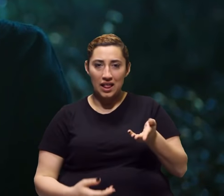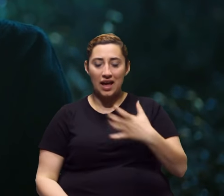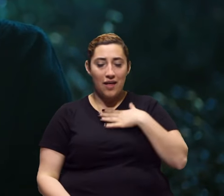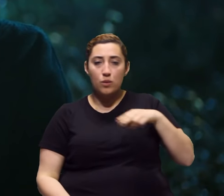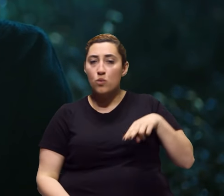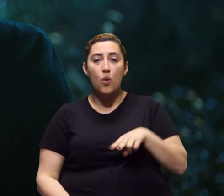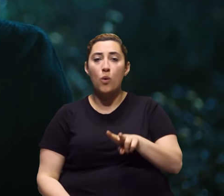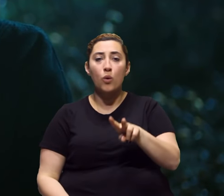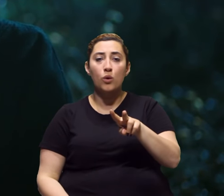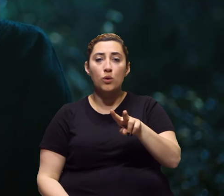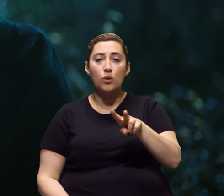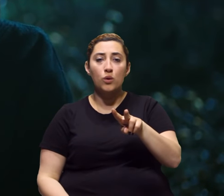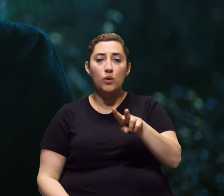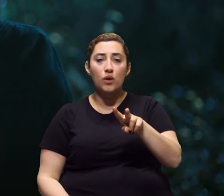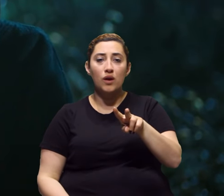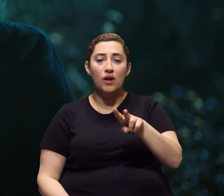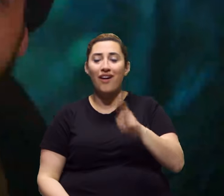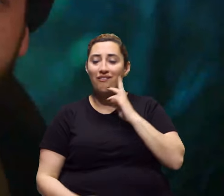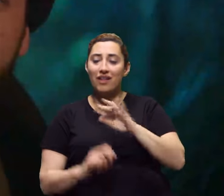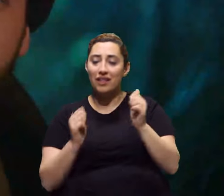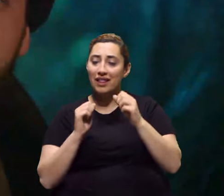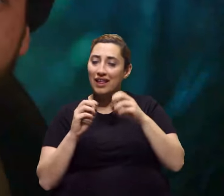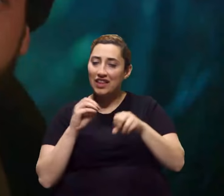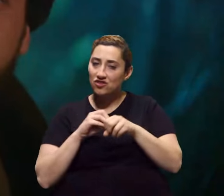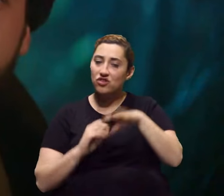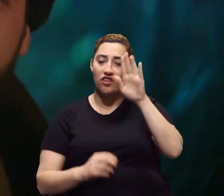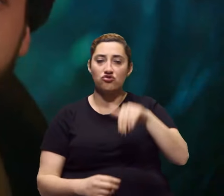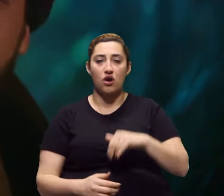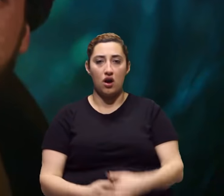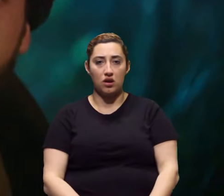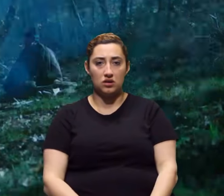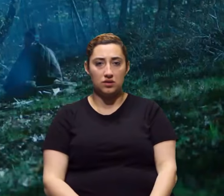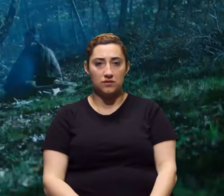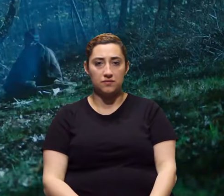Kendi yolunda Hızır ile çağır.